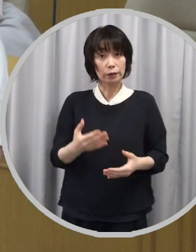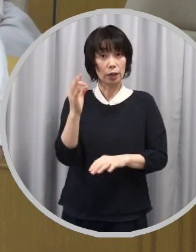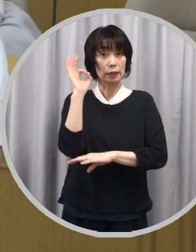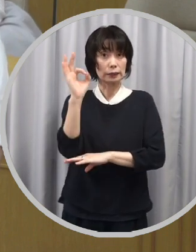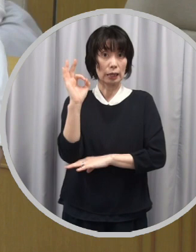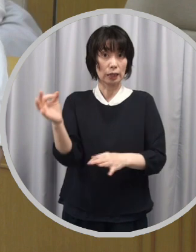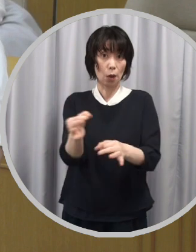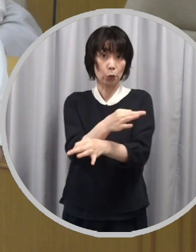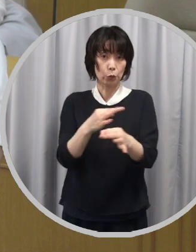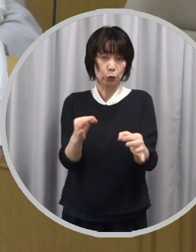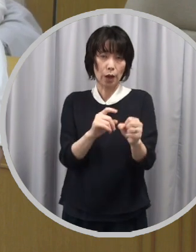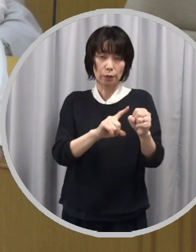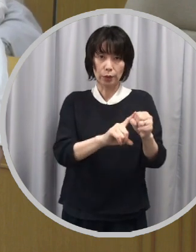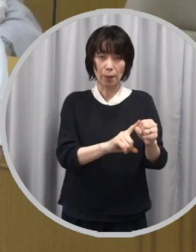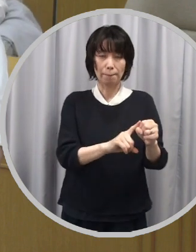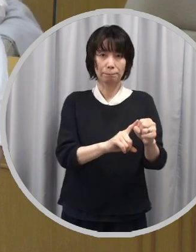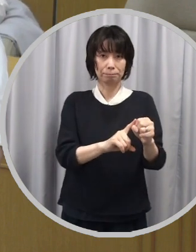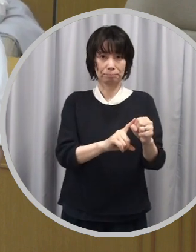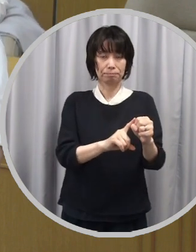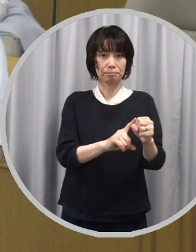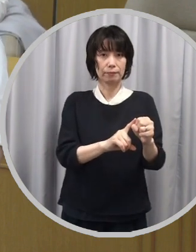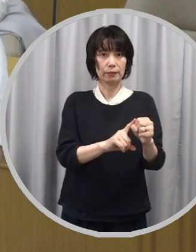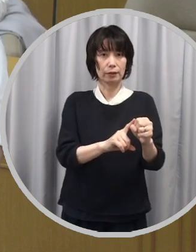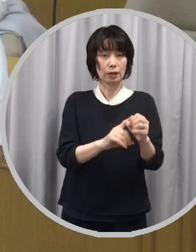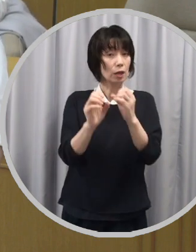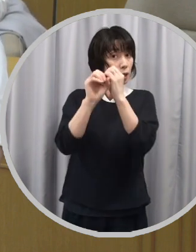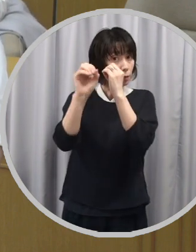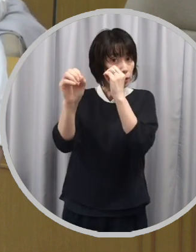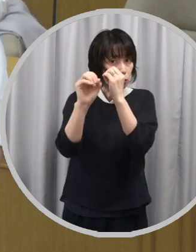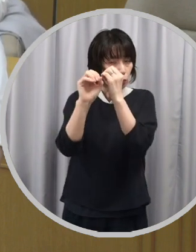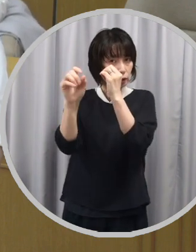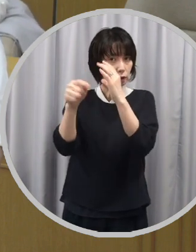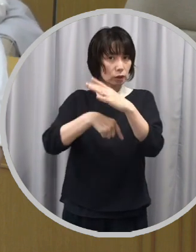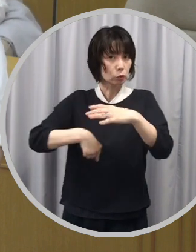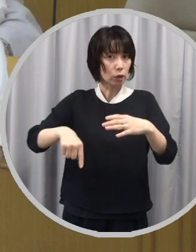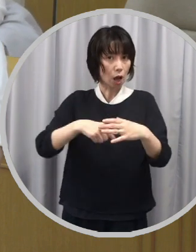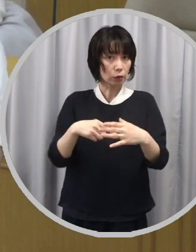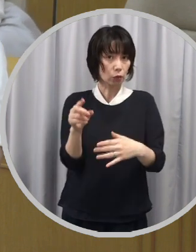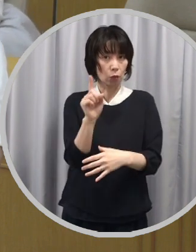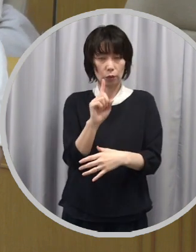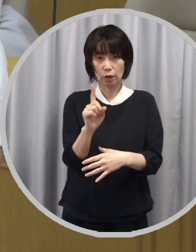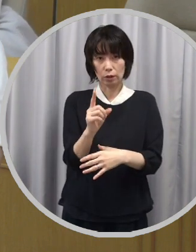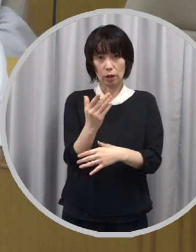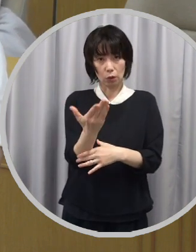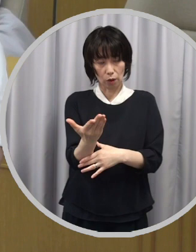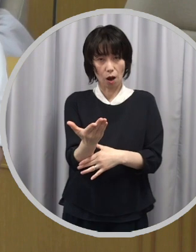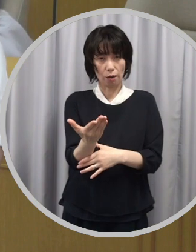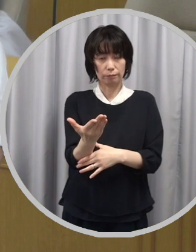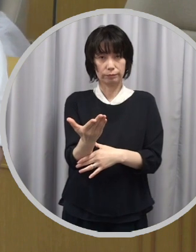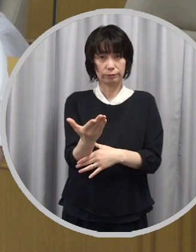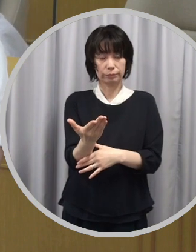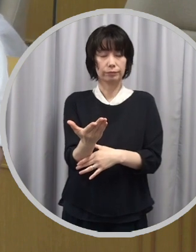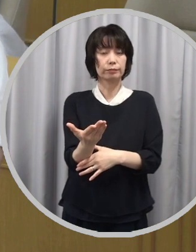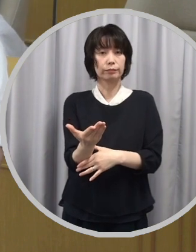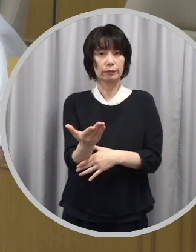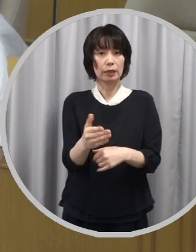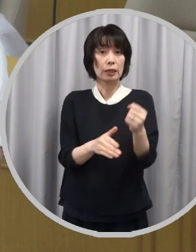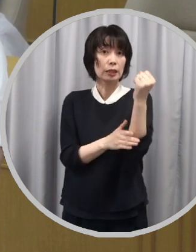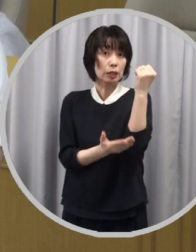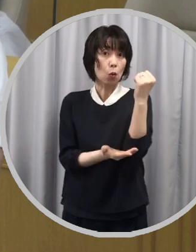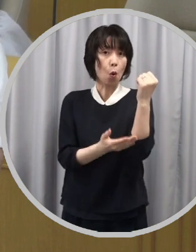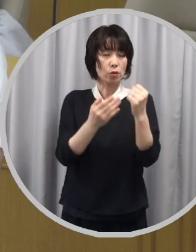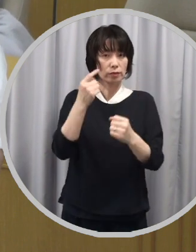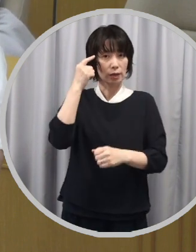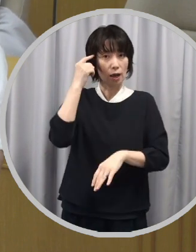財政運営をするため、どのように見通しを持って今後の市政運営に当たるのか、その基本的